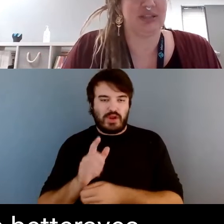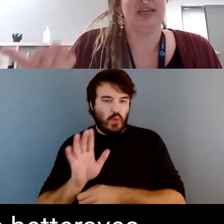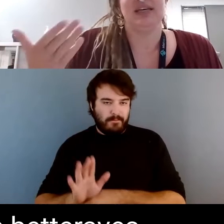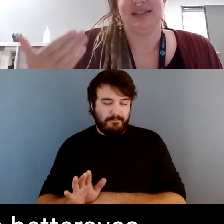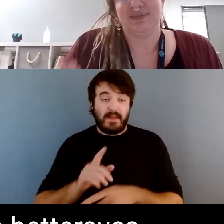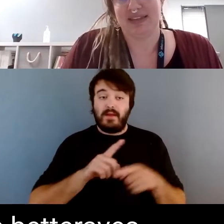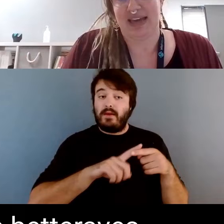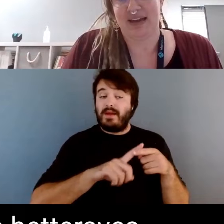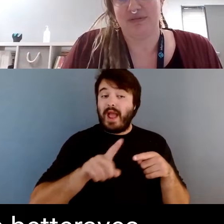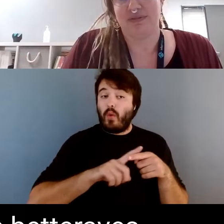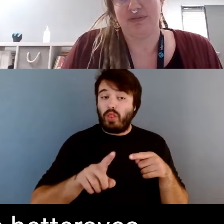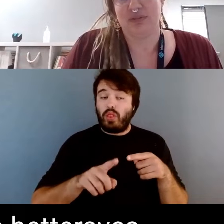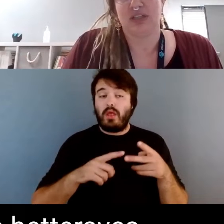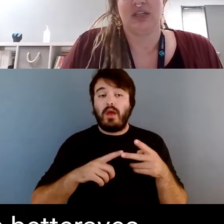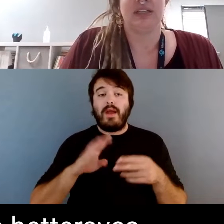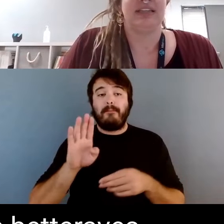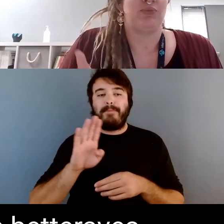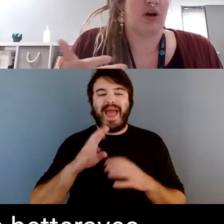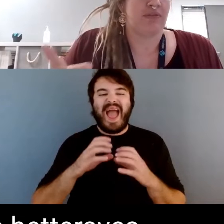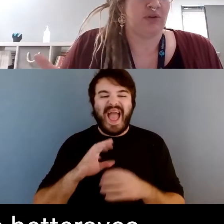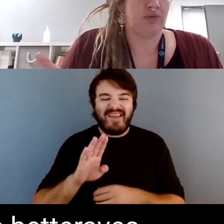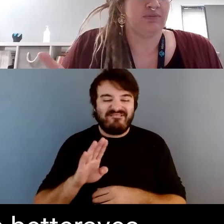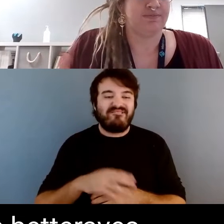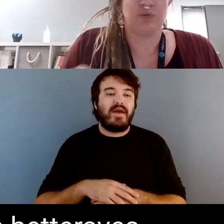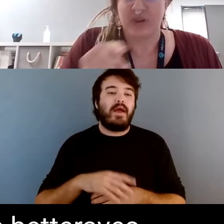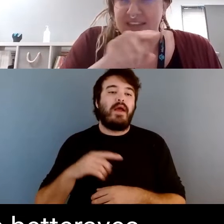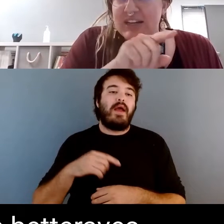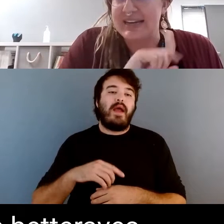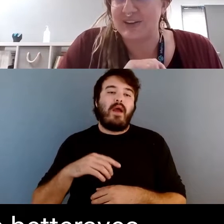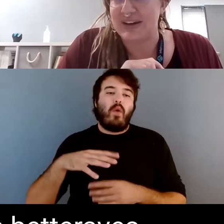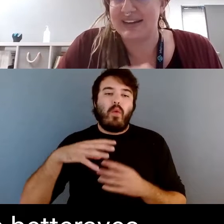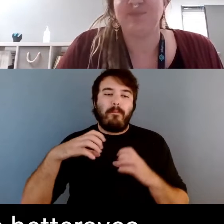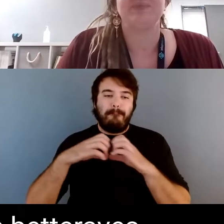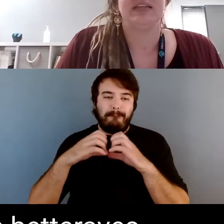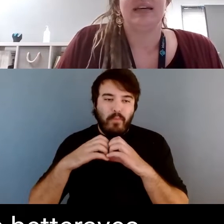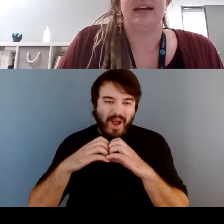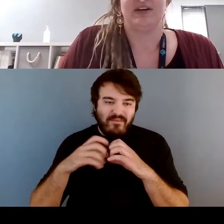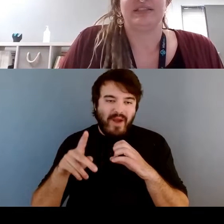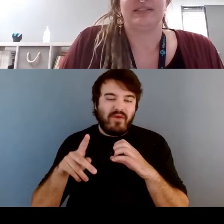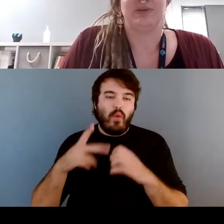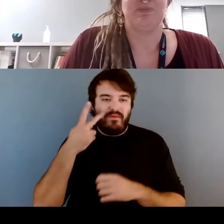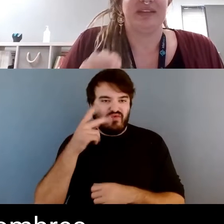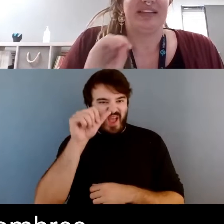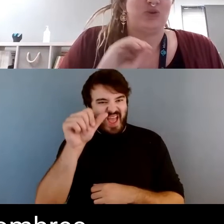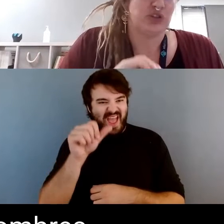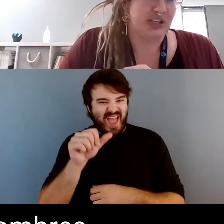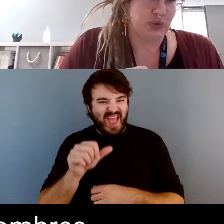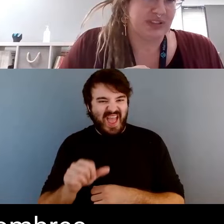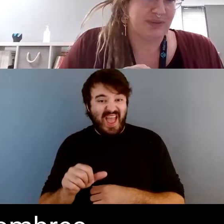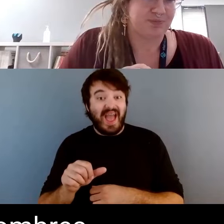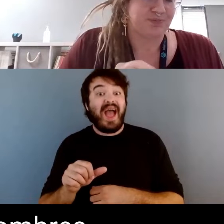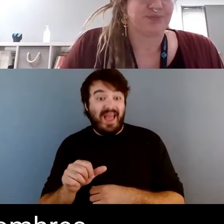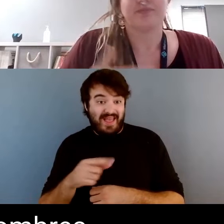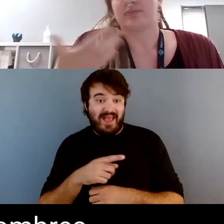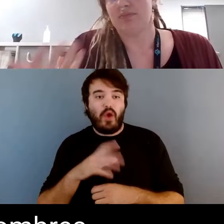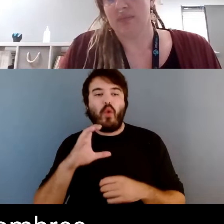carottes, des betteraves, des poivrons, vous voyez, il y a la lettre A. Alors, c'est ça. Les courgettes